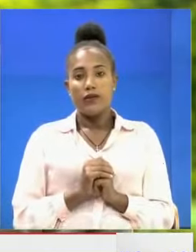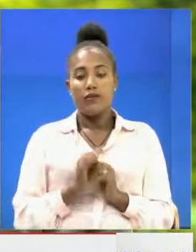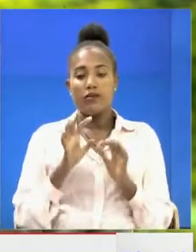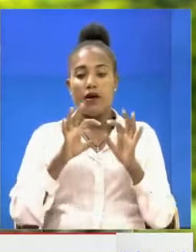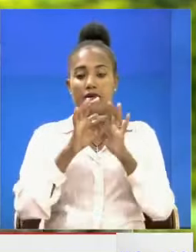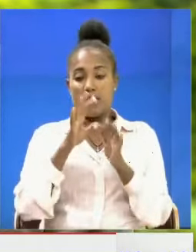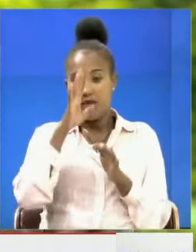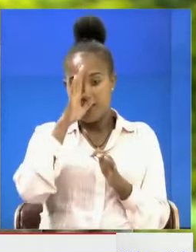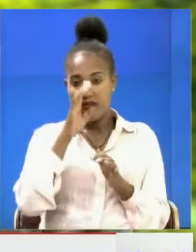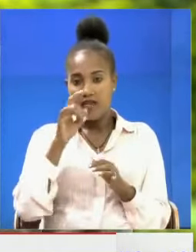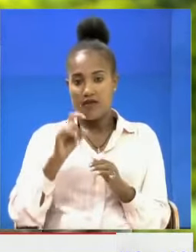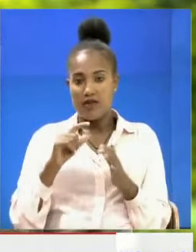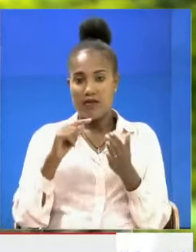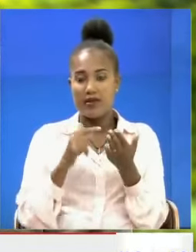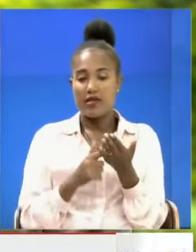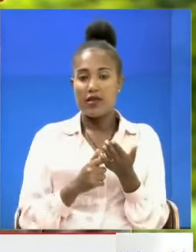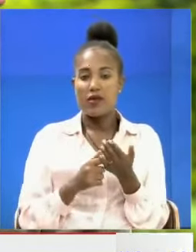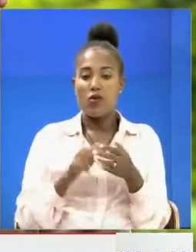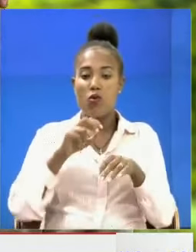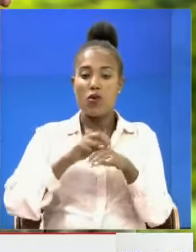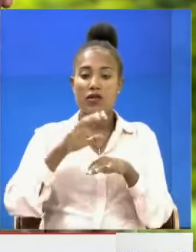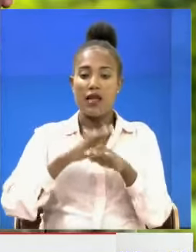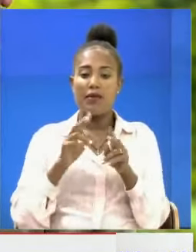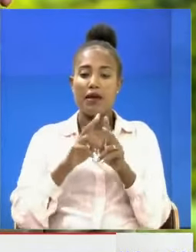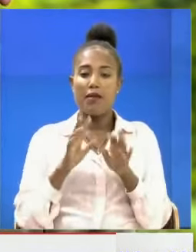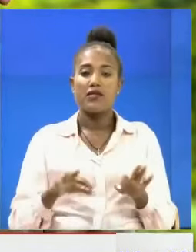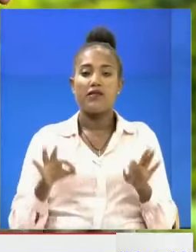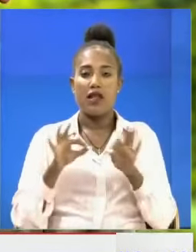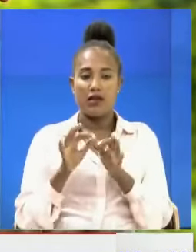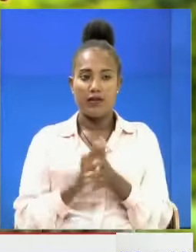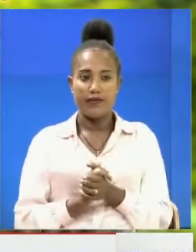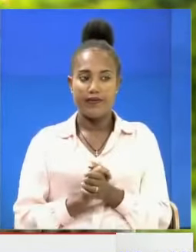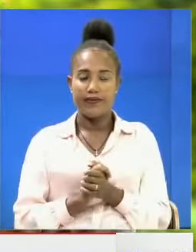ማህበረሰብ መፍጠር በዚህ ወቅት ላይ በጣም አስፈላጊ ነው።